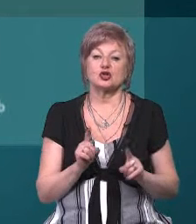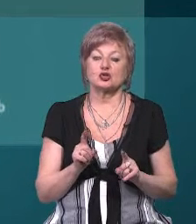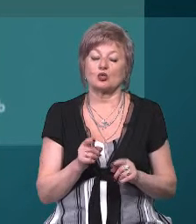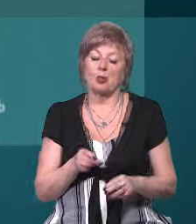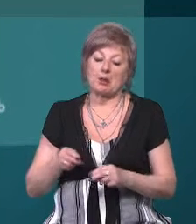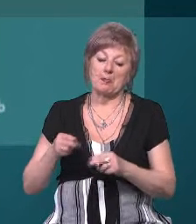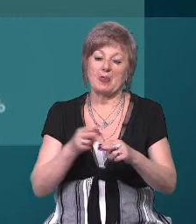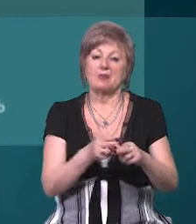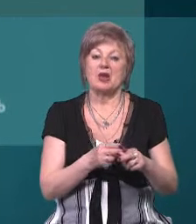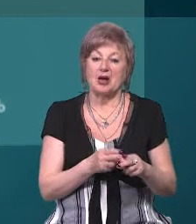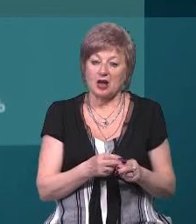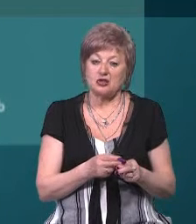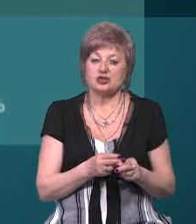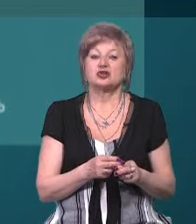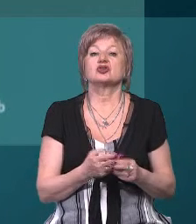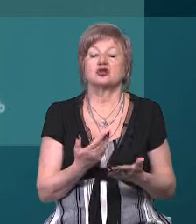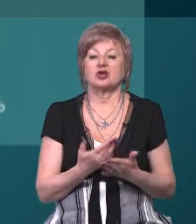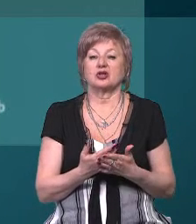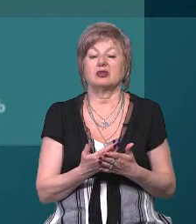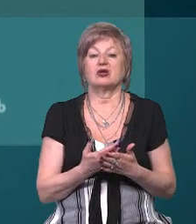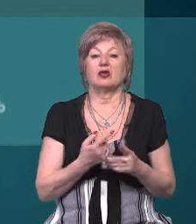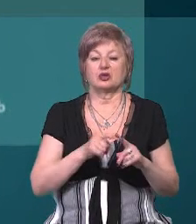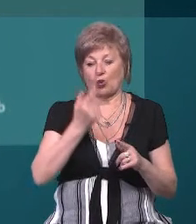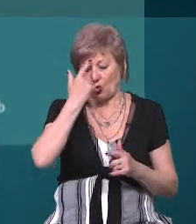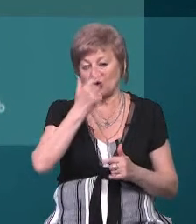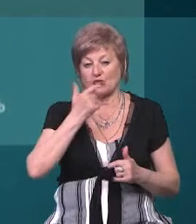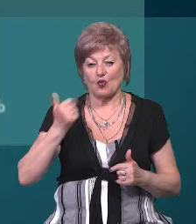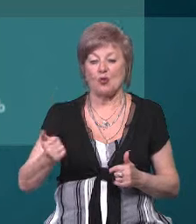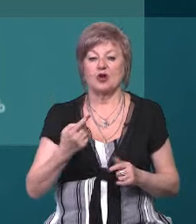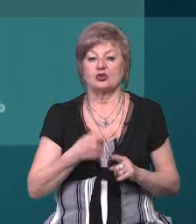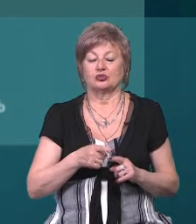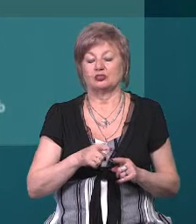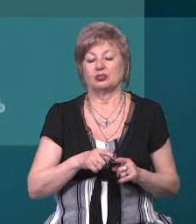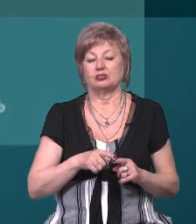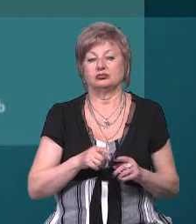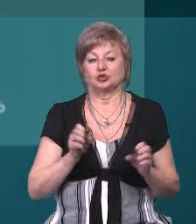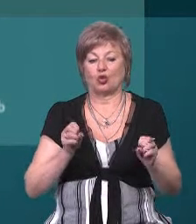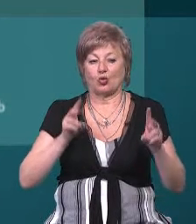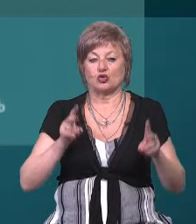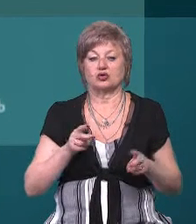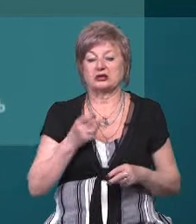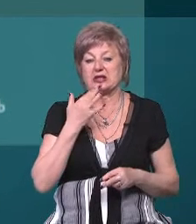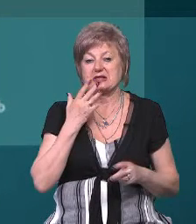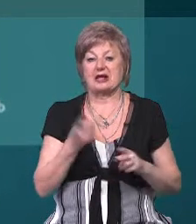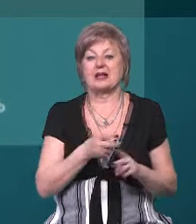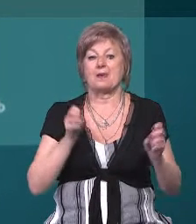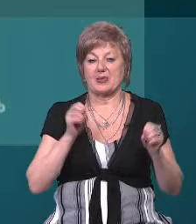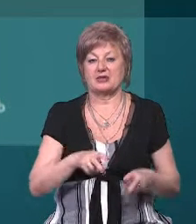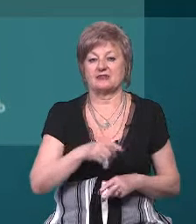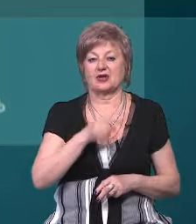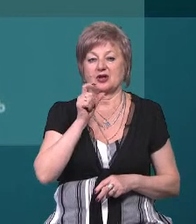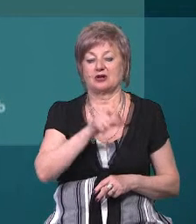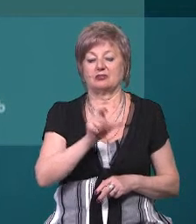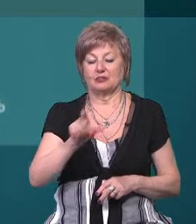упередити розповсюдження інформації, яка загрожує національній безпеці України, правам громадян України.